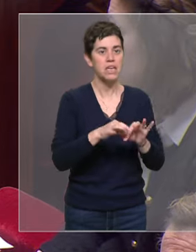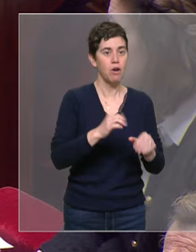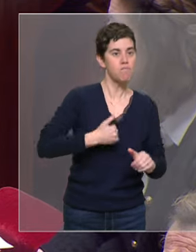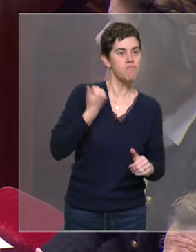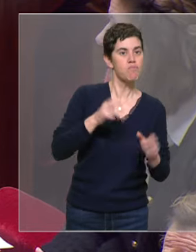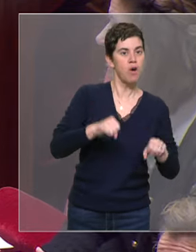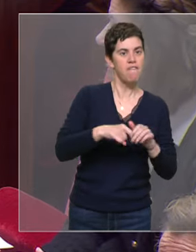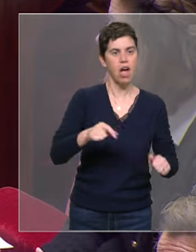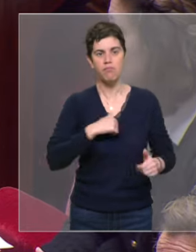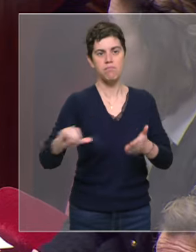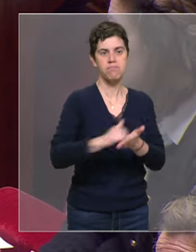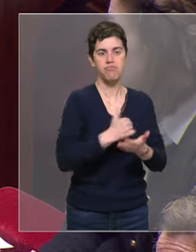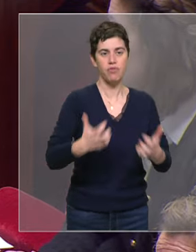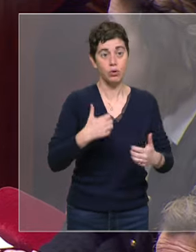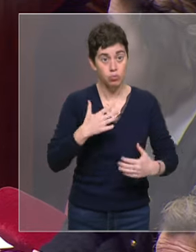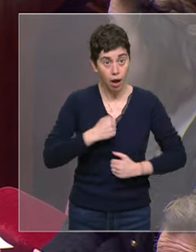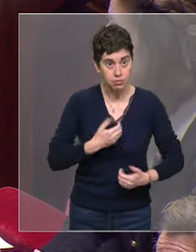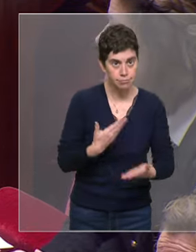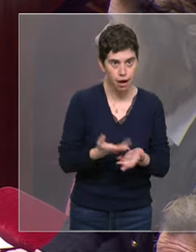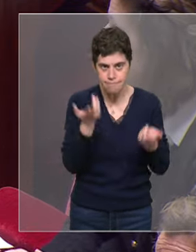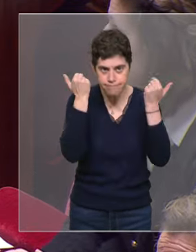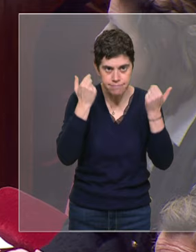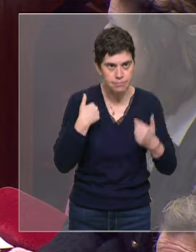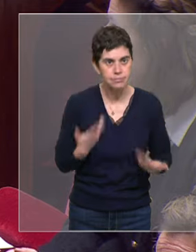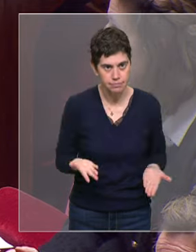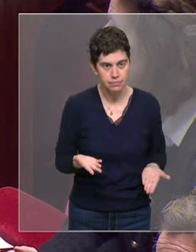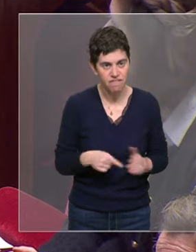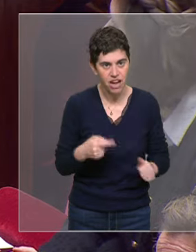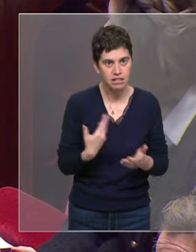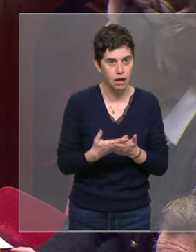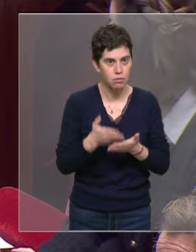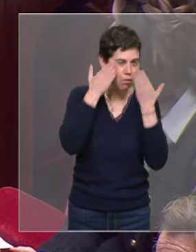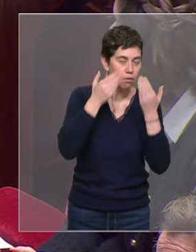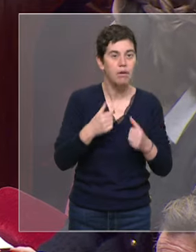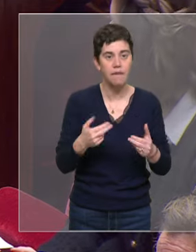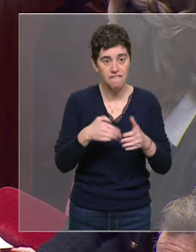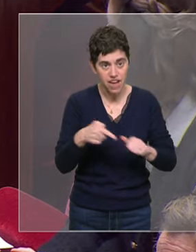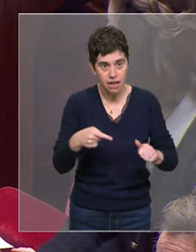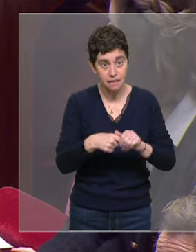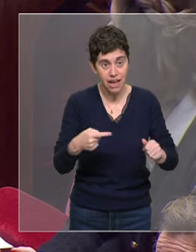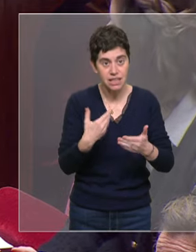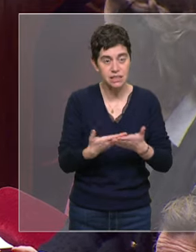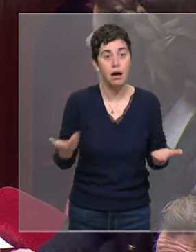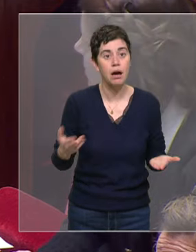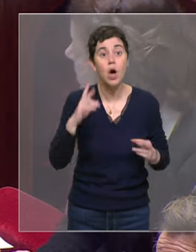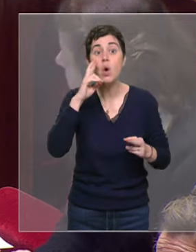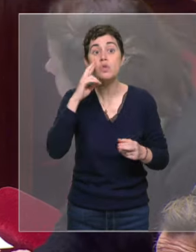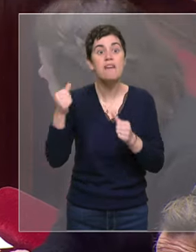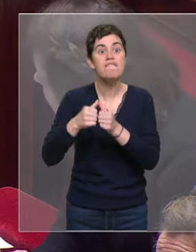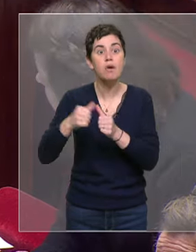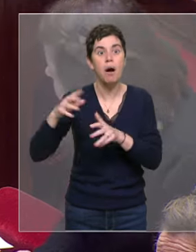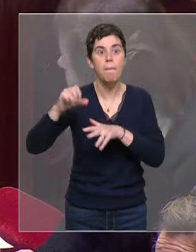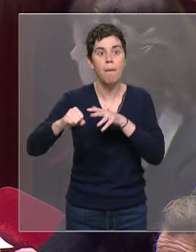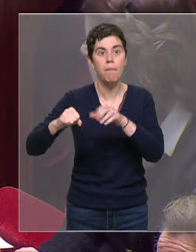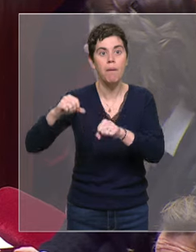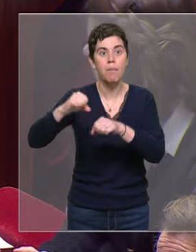nous acceptons, si nous nous résignons, si nous détournons le regard, personne ne sait où la Russie s'arrêtera,